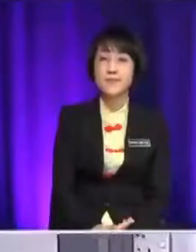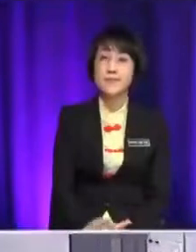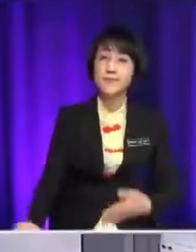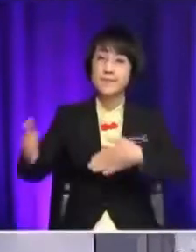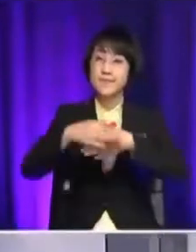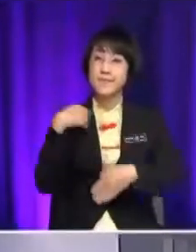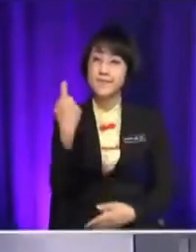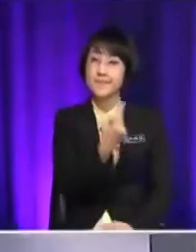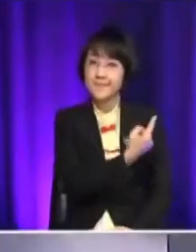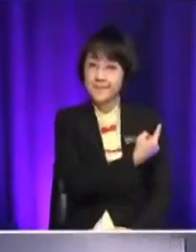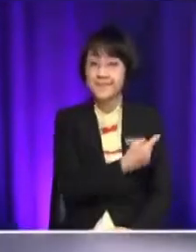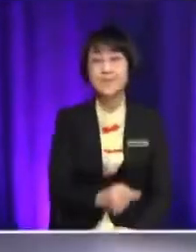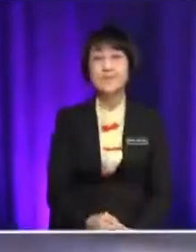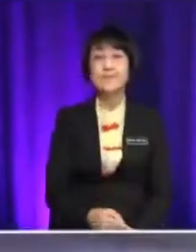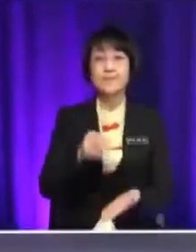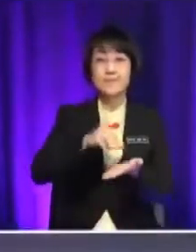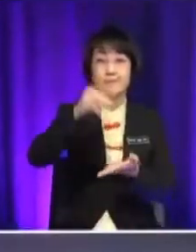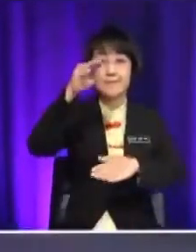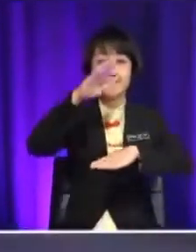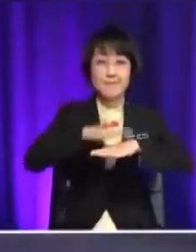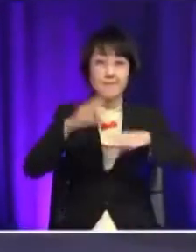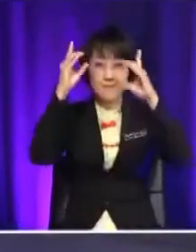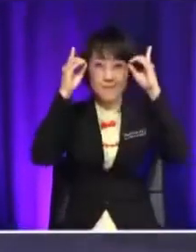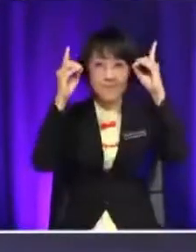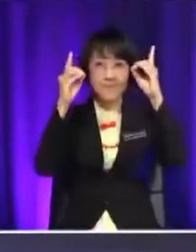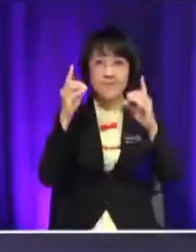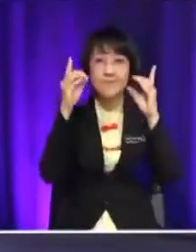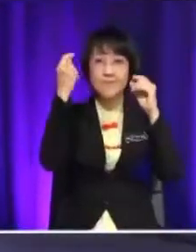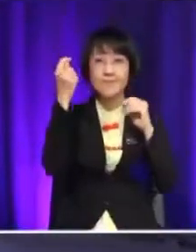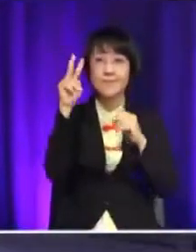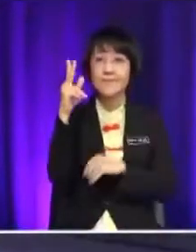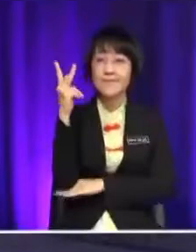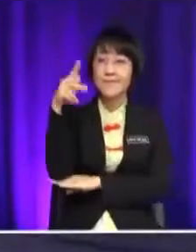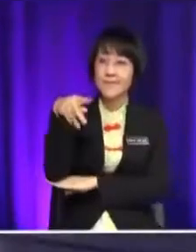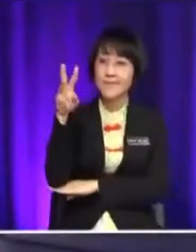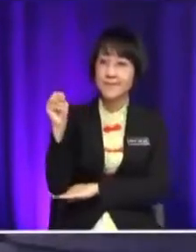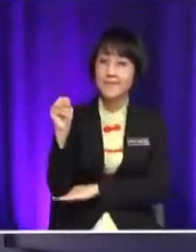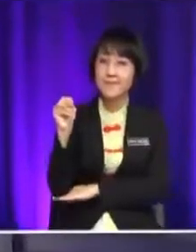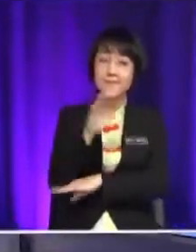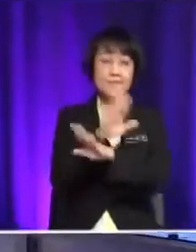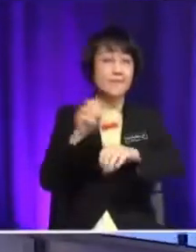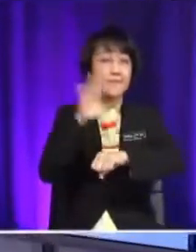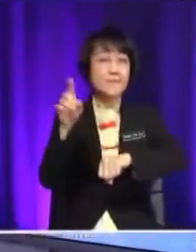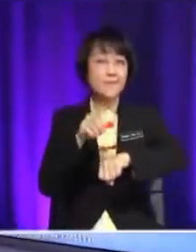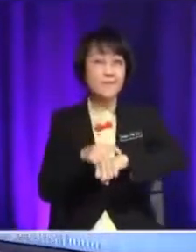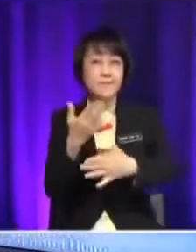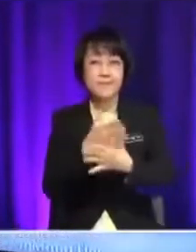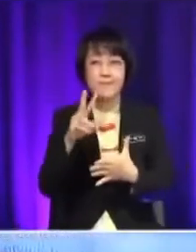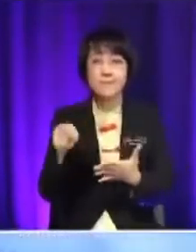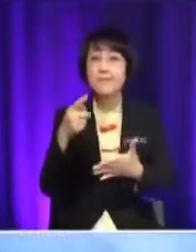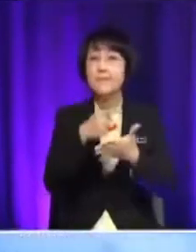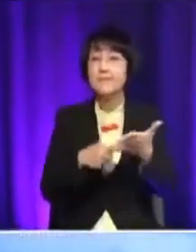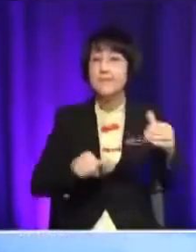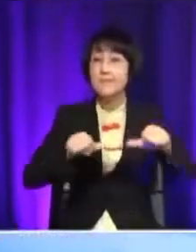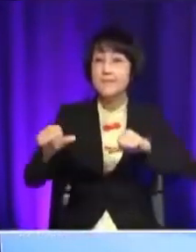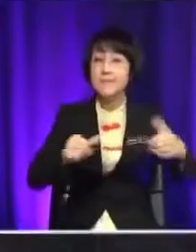Kembali kita di slot menengah atas di Didik TV KPM. Untuk tak membuang masa lagi cikgu, segmen ini apa aktiviti seterusnya cikgu?